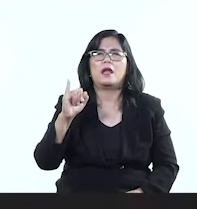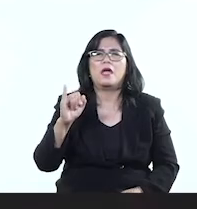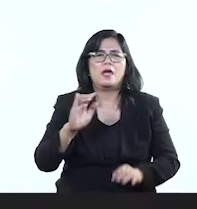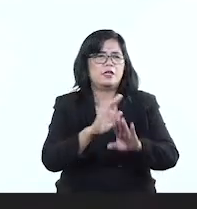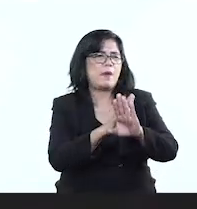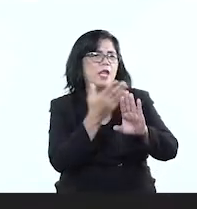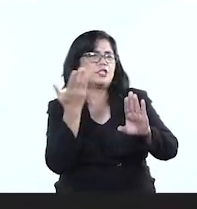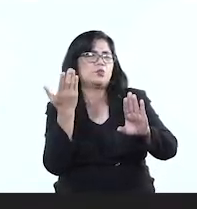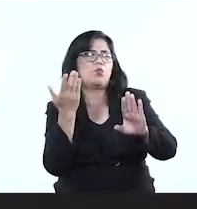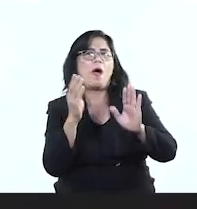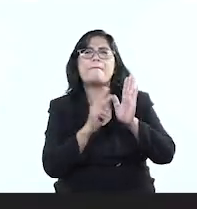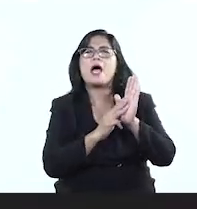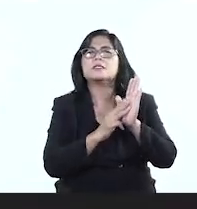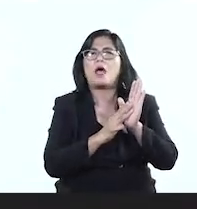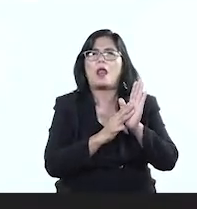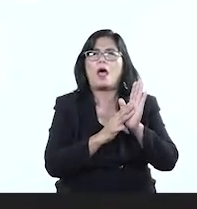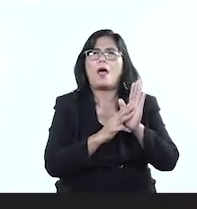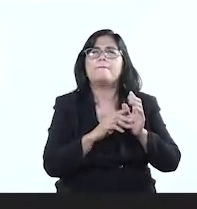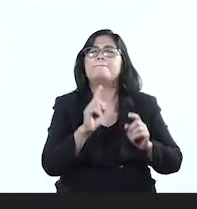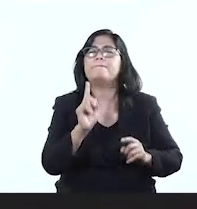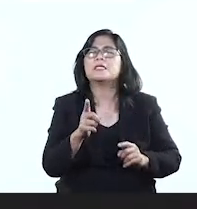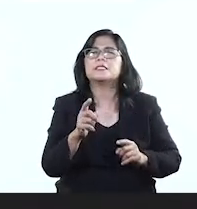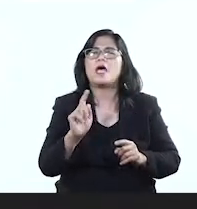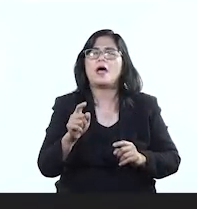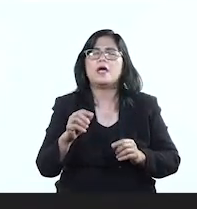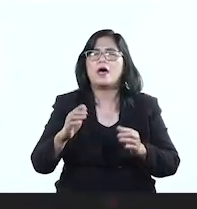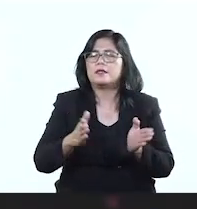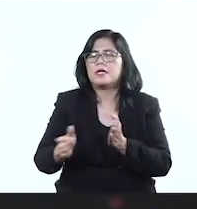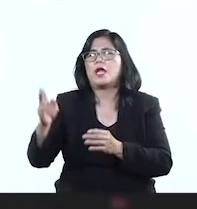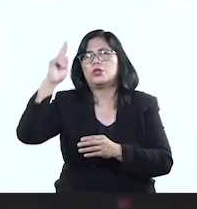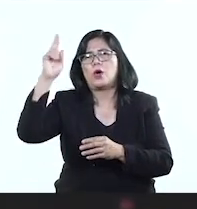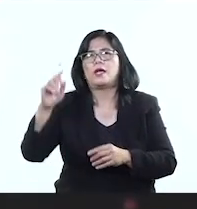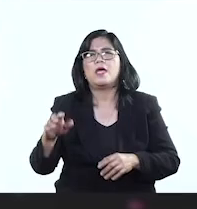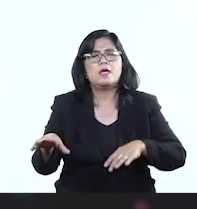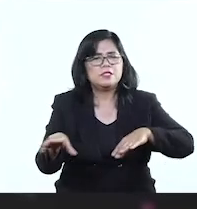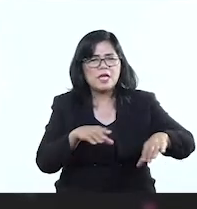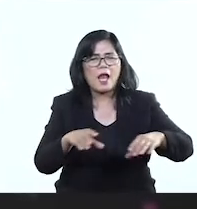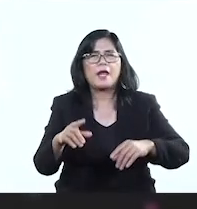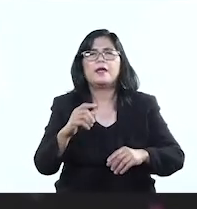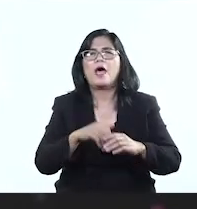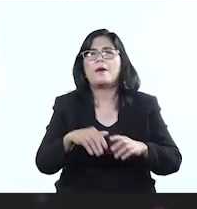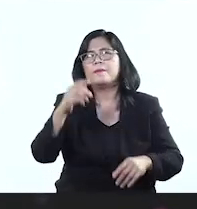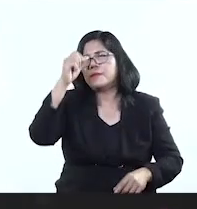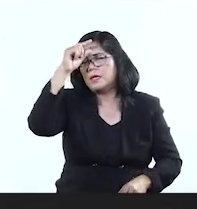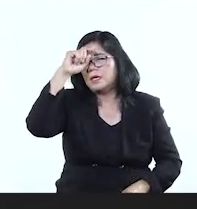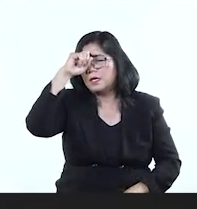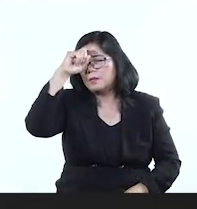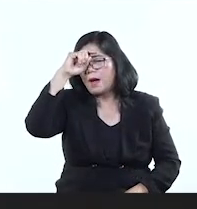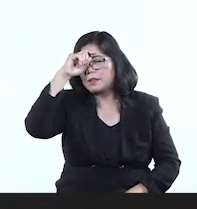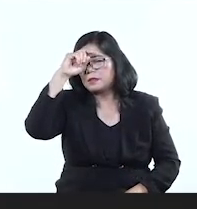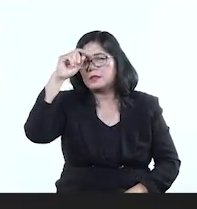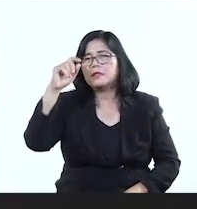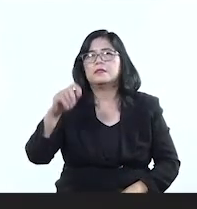balik semua keadaan pasti ada rencana Tuhan Salam dalam Hikmat jam kebijaksanaan maka kau akan tersenyum